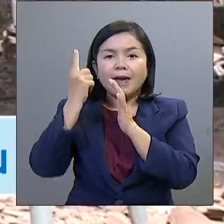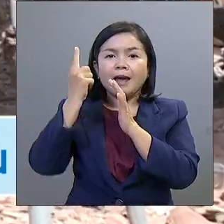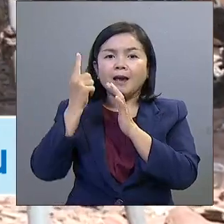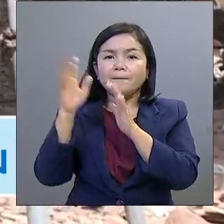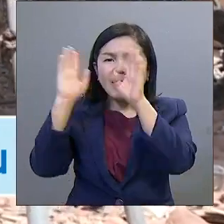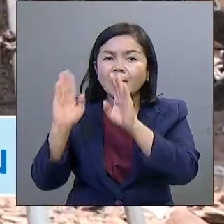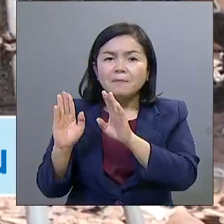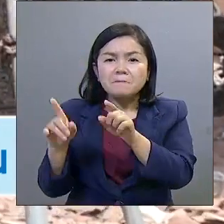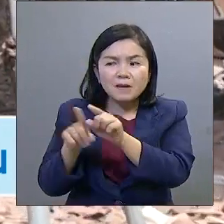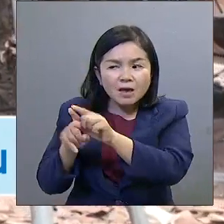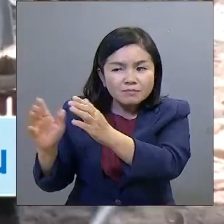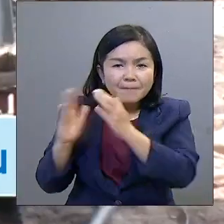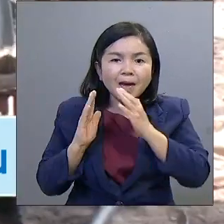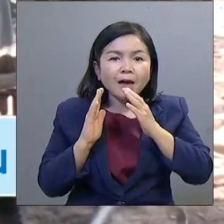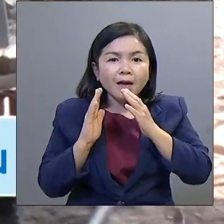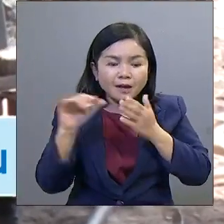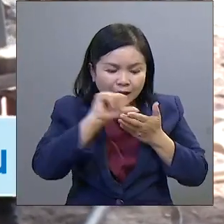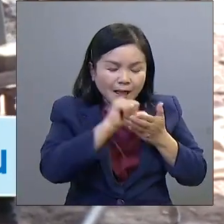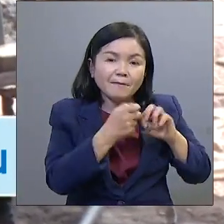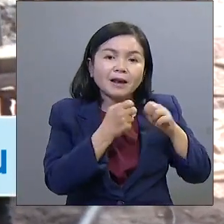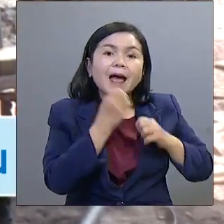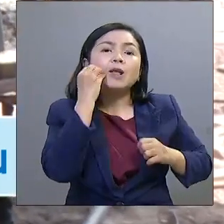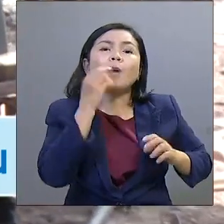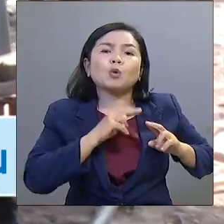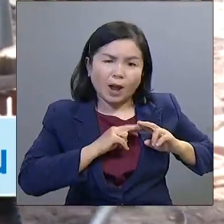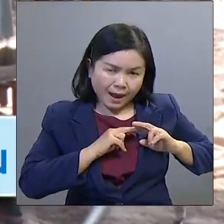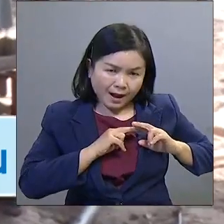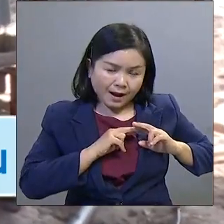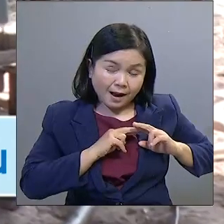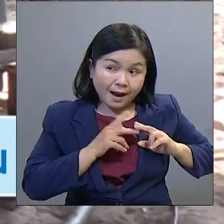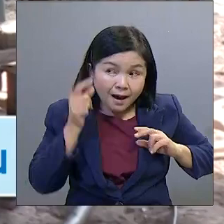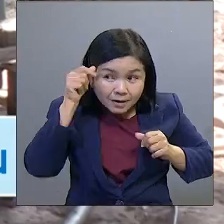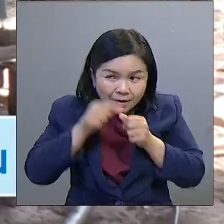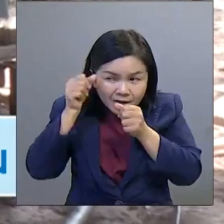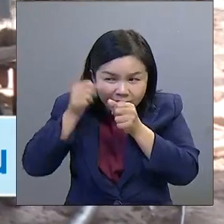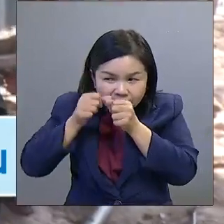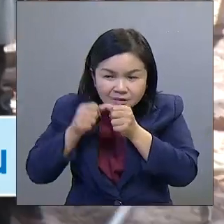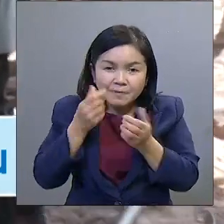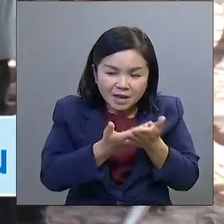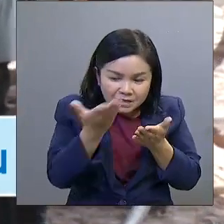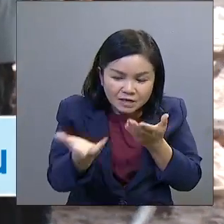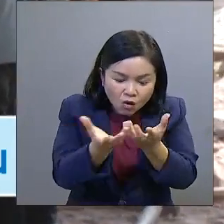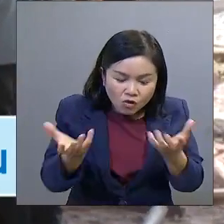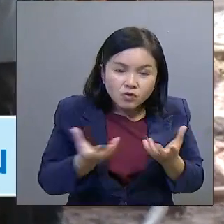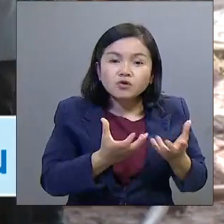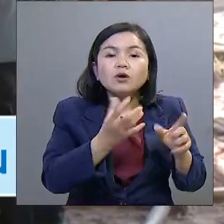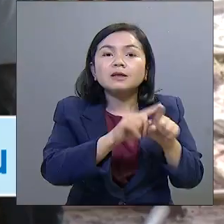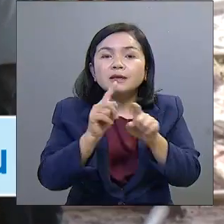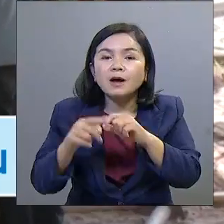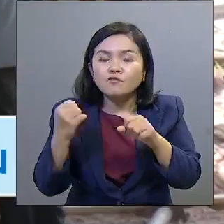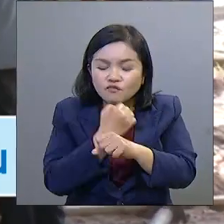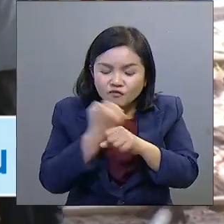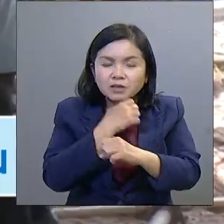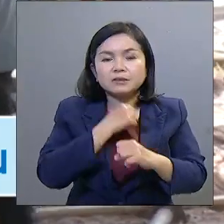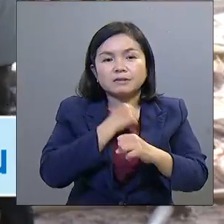การดีดบ้านน่ะมาใช้แค่เฉพาะการแก้ไขปัญหากับบ้านตัวเองก็จดรายละเอียดซื้ออุปกรณ์นะคะขั้นตอนในการทํา